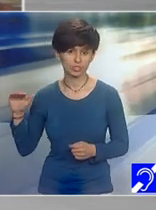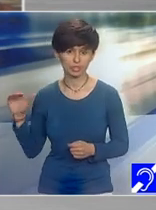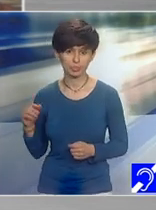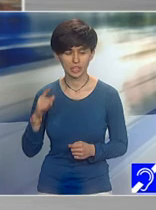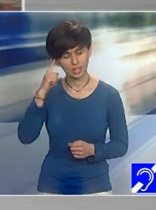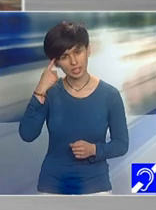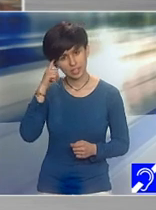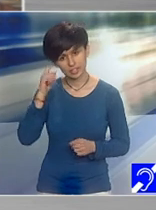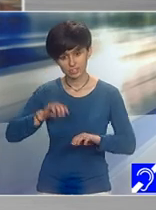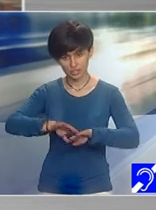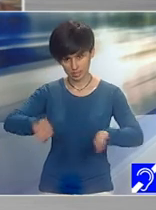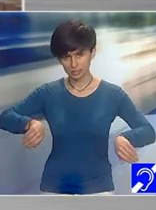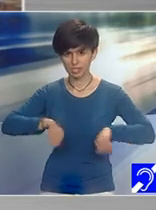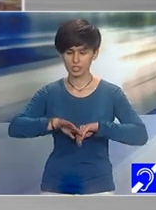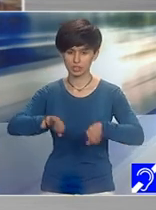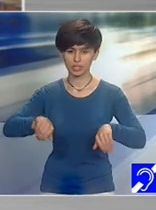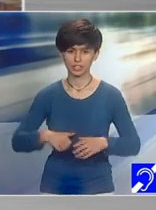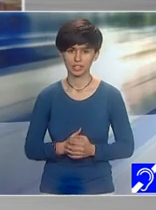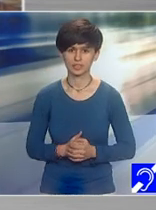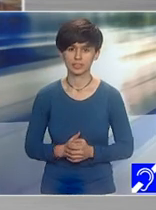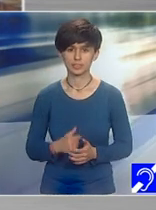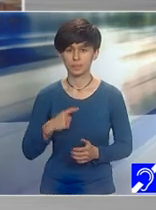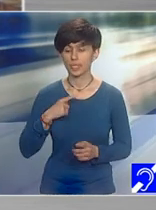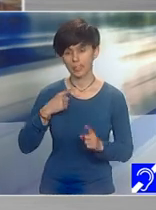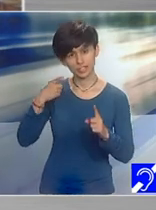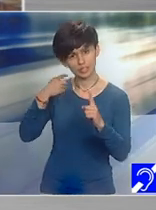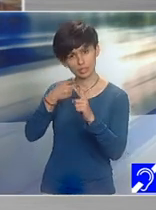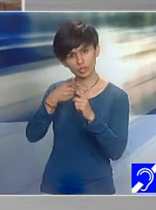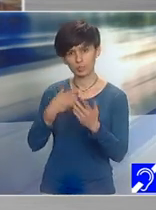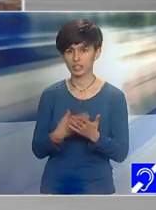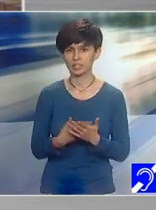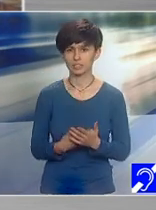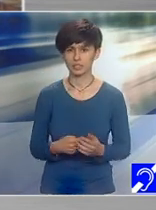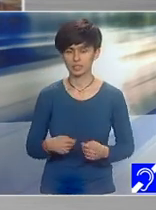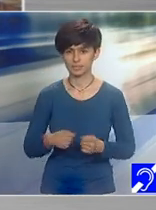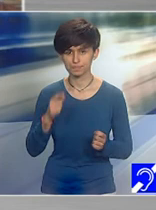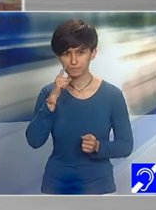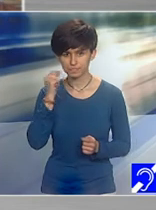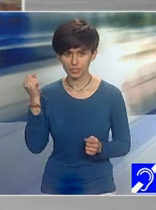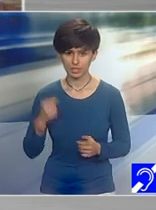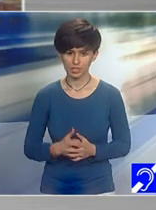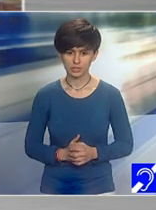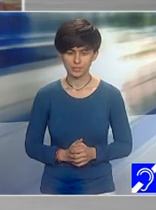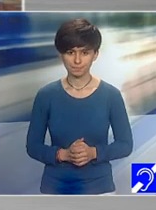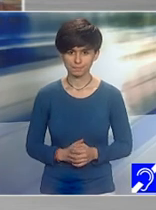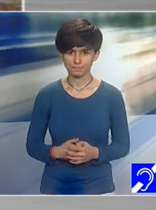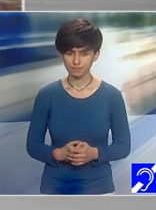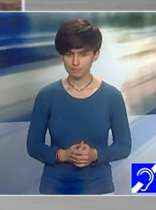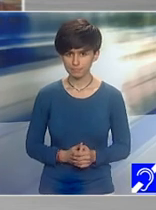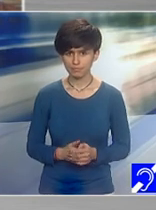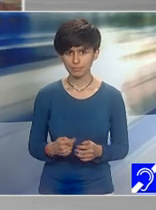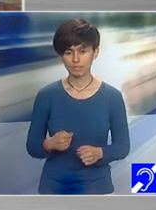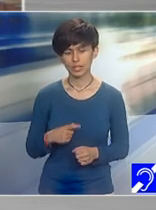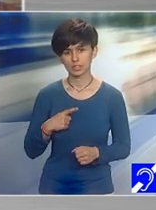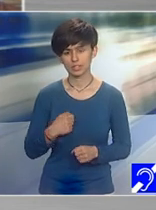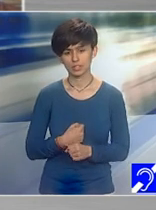Să nu cadă din barcă sau din nu știu unde mergem, să știe să noate. Deci cam toată lumea trece prin programul ăsta. Și sunt foarte